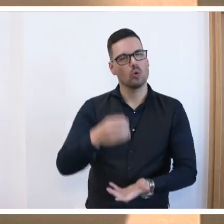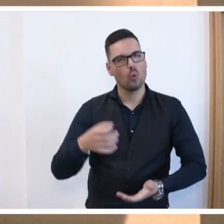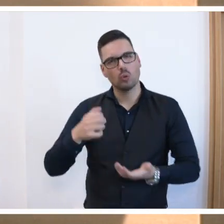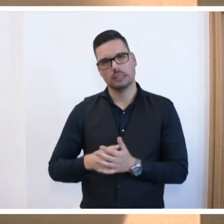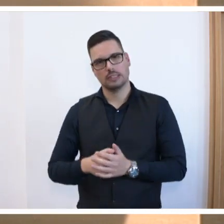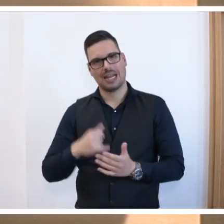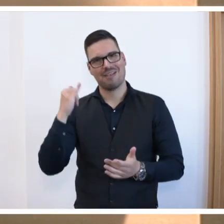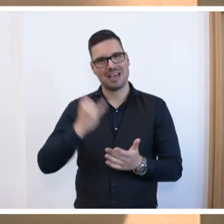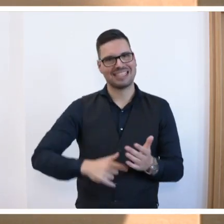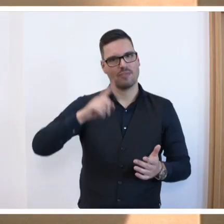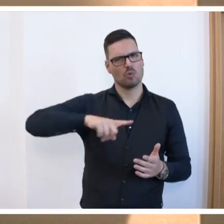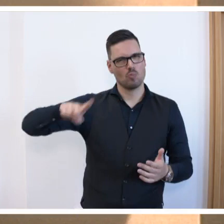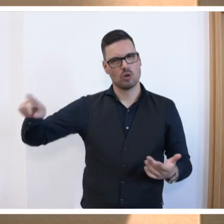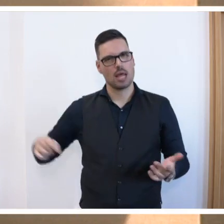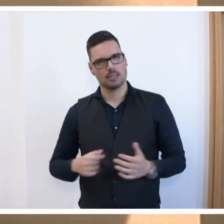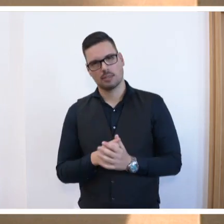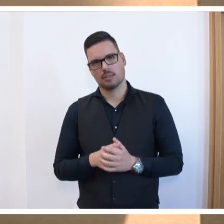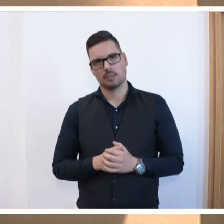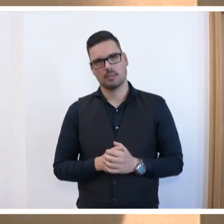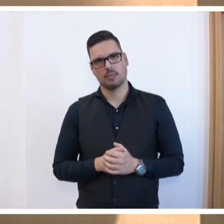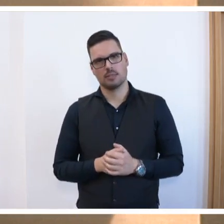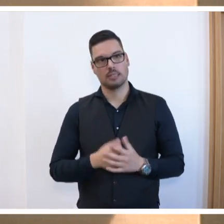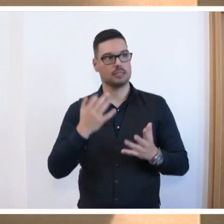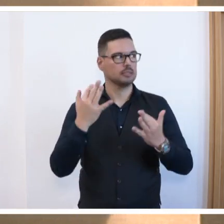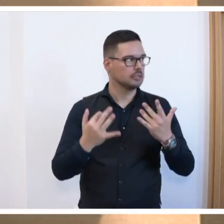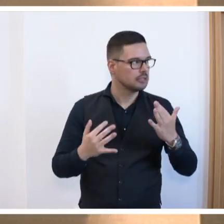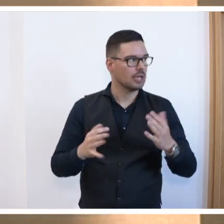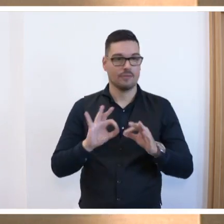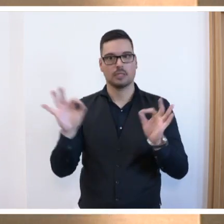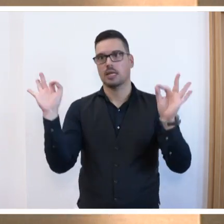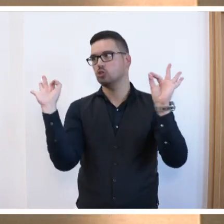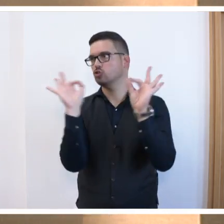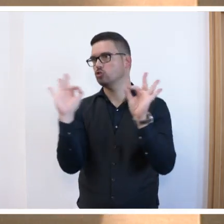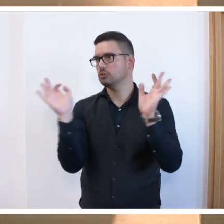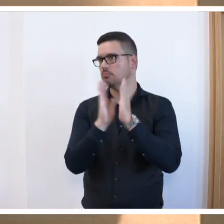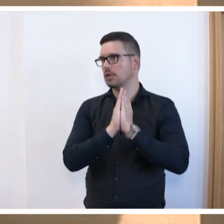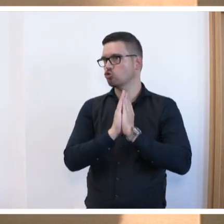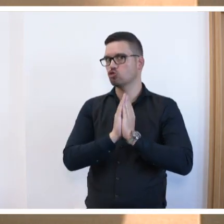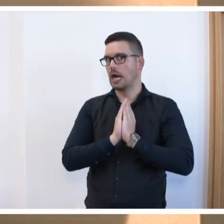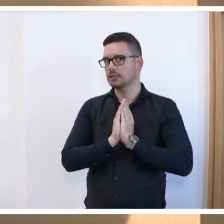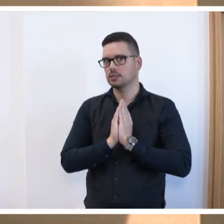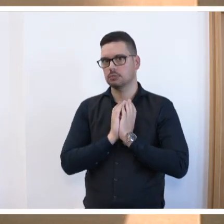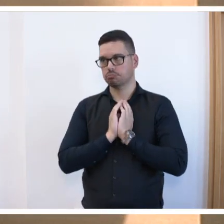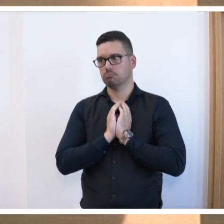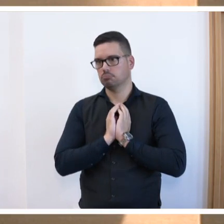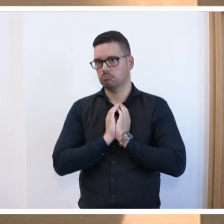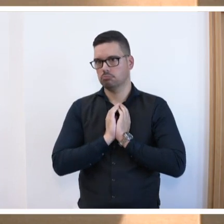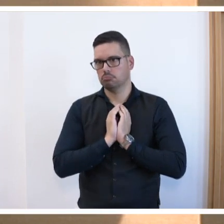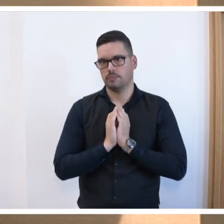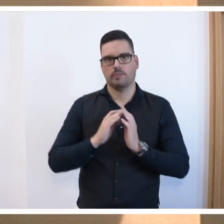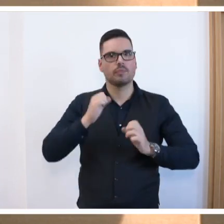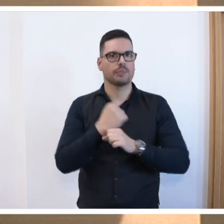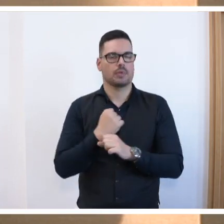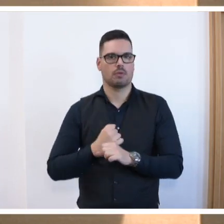des Monats ausbezahlt bekommt. Die Zahlen und Fakten sind erschreckend. Dies belegt folgendes Beispiel eines